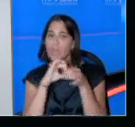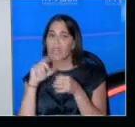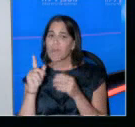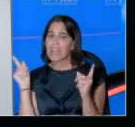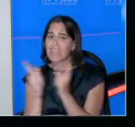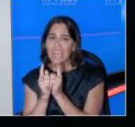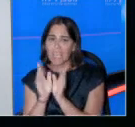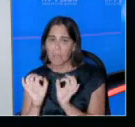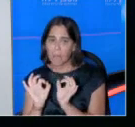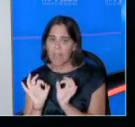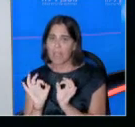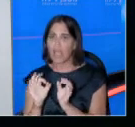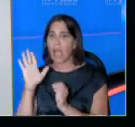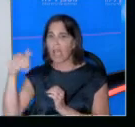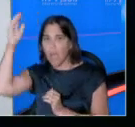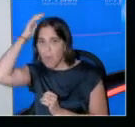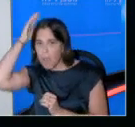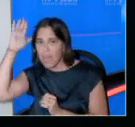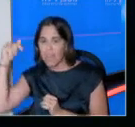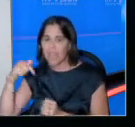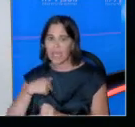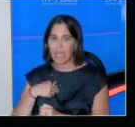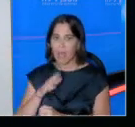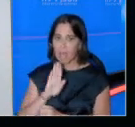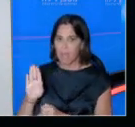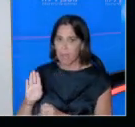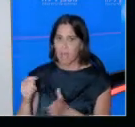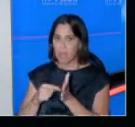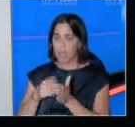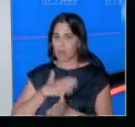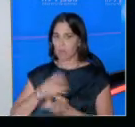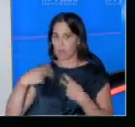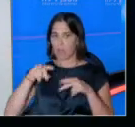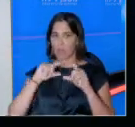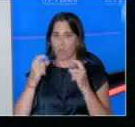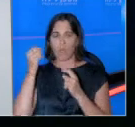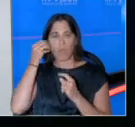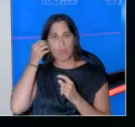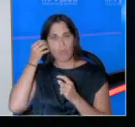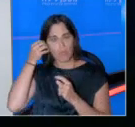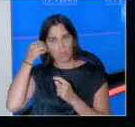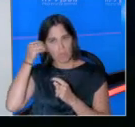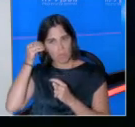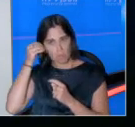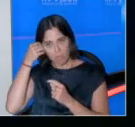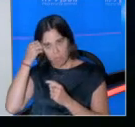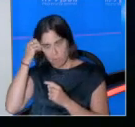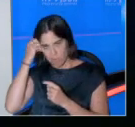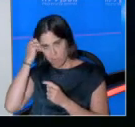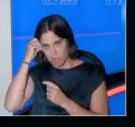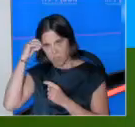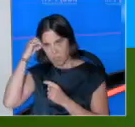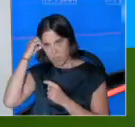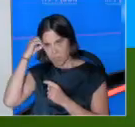קצרים. גם בנט, גם נתניהו, כי אני רוצה לחזור לאולפן, בבקשה. טוב, בנט